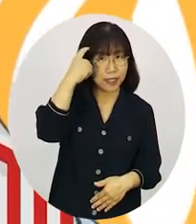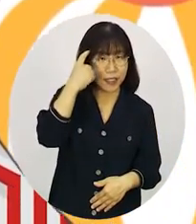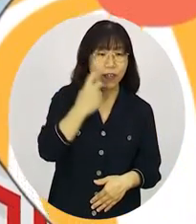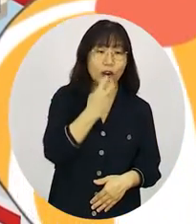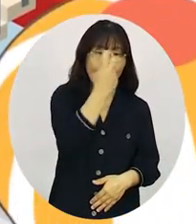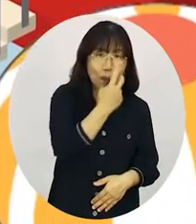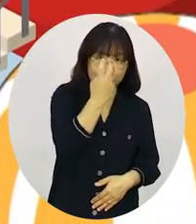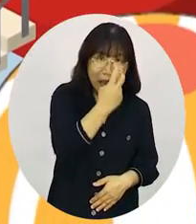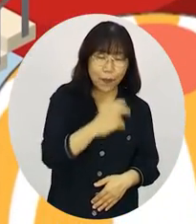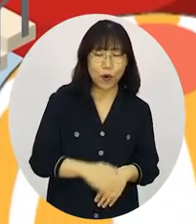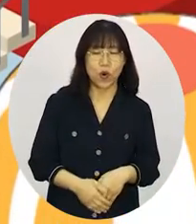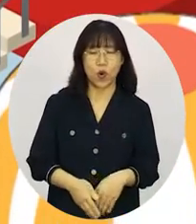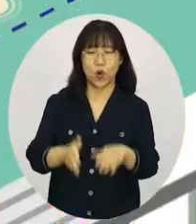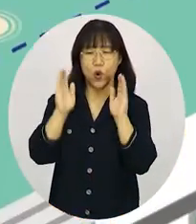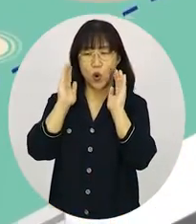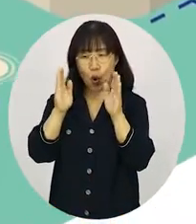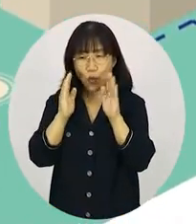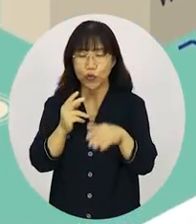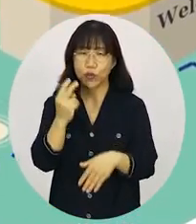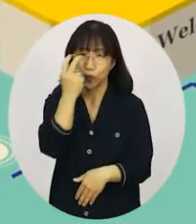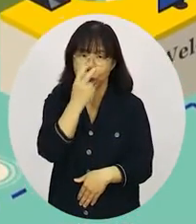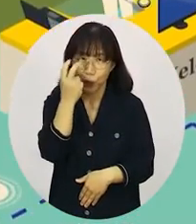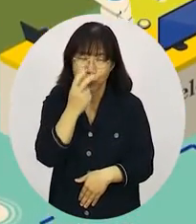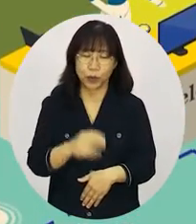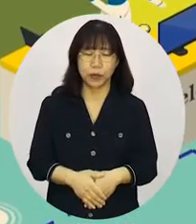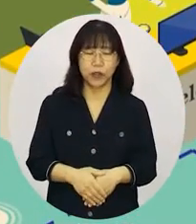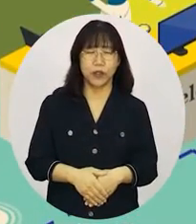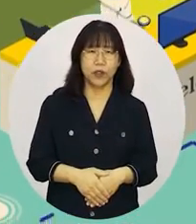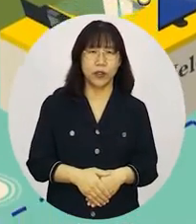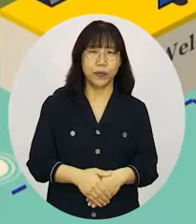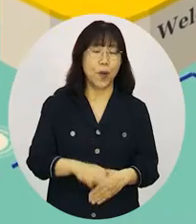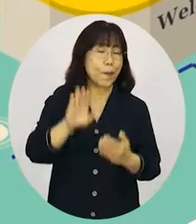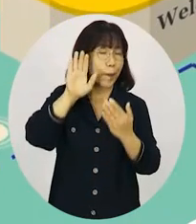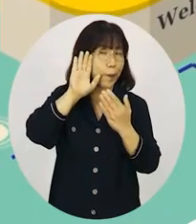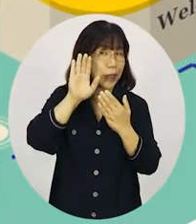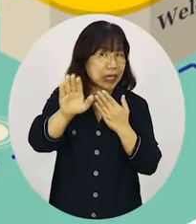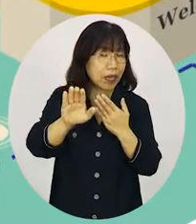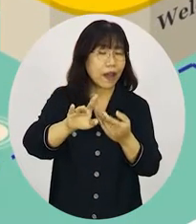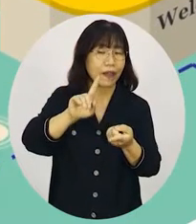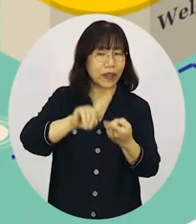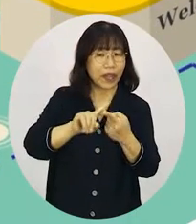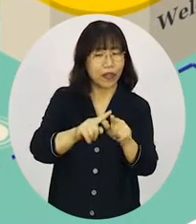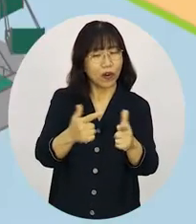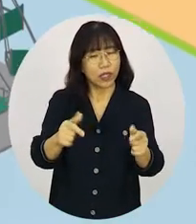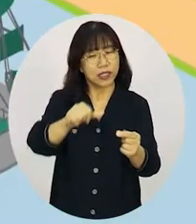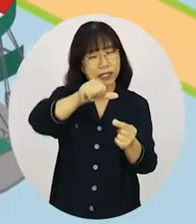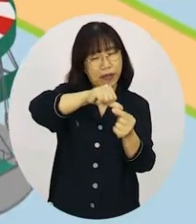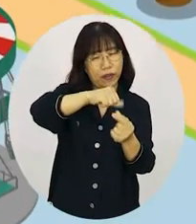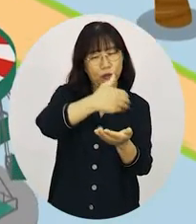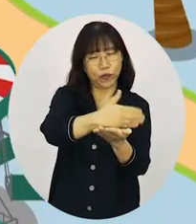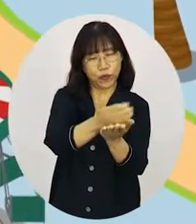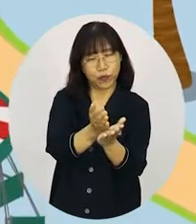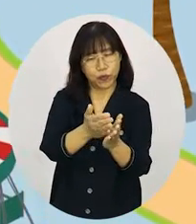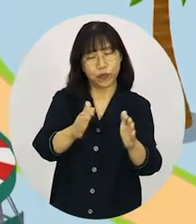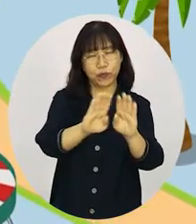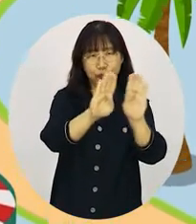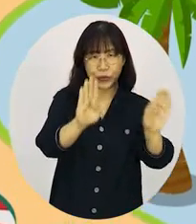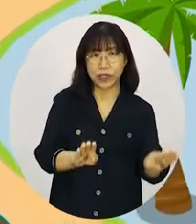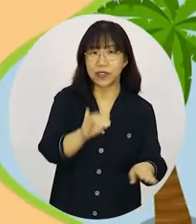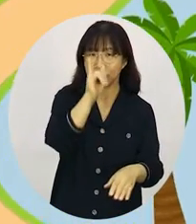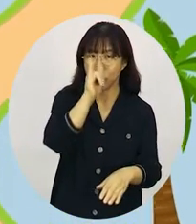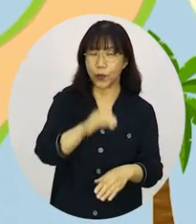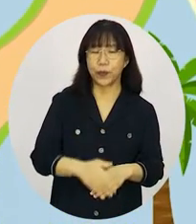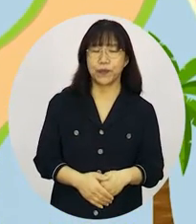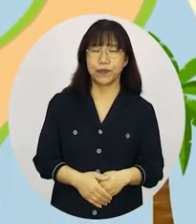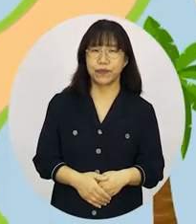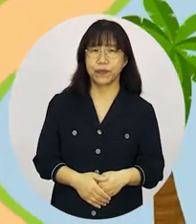다중지능검사를 통한 진로검사관, 학과탐색관, 직업탐색관, 진로비전관 등 5개 영역의 체험관이